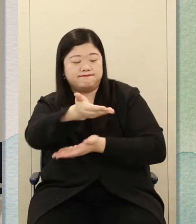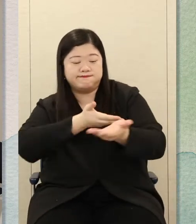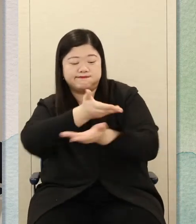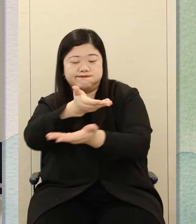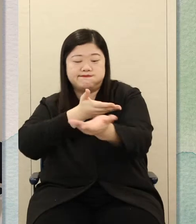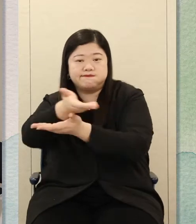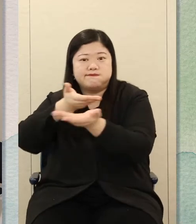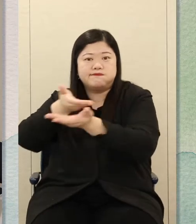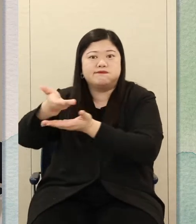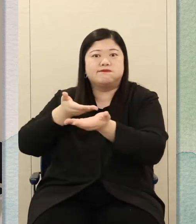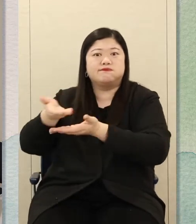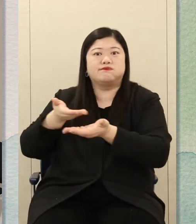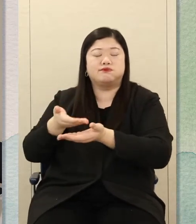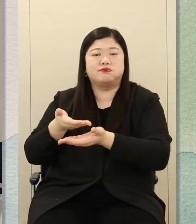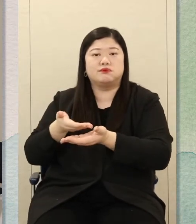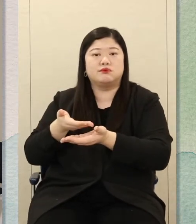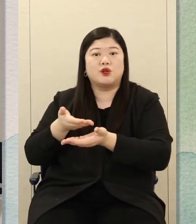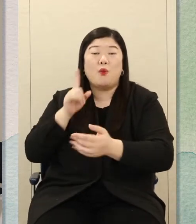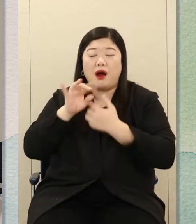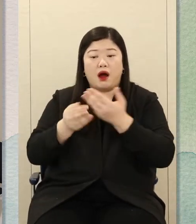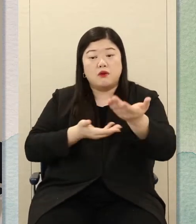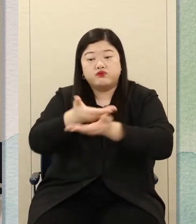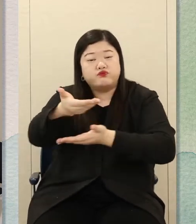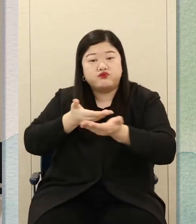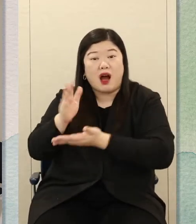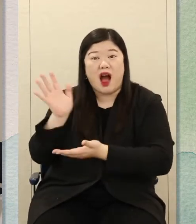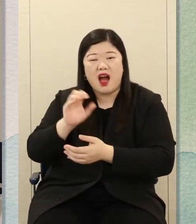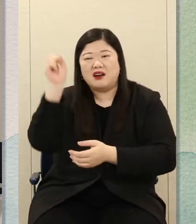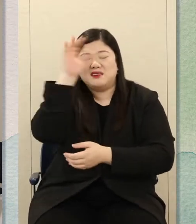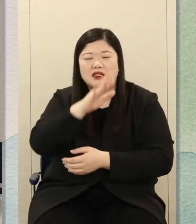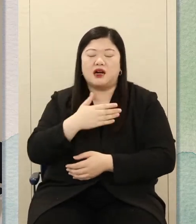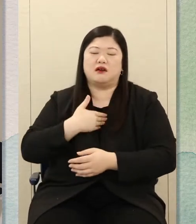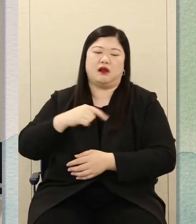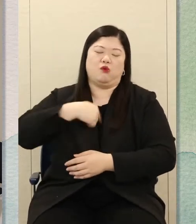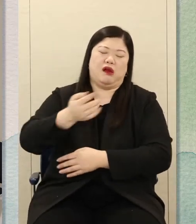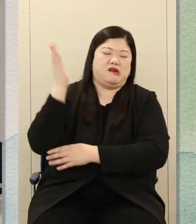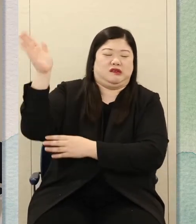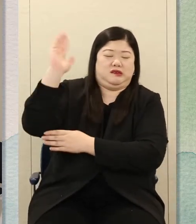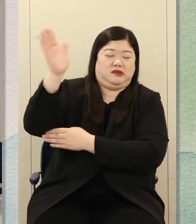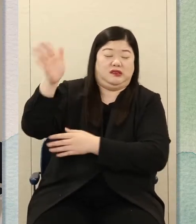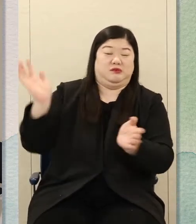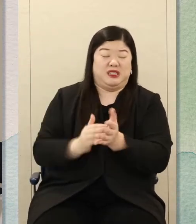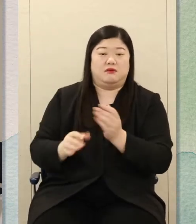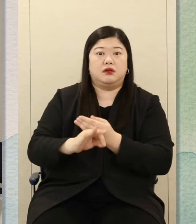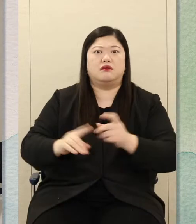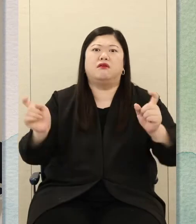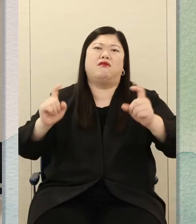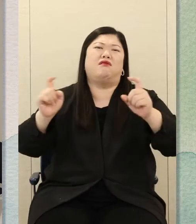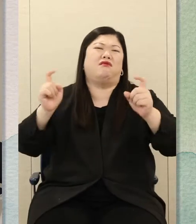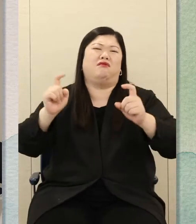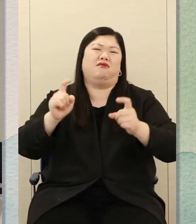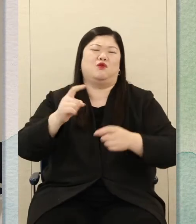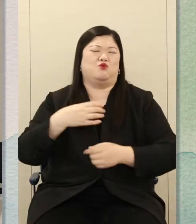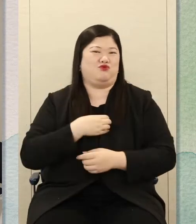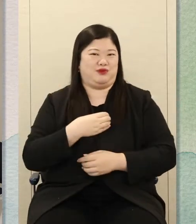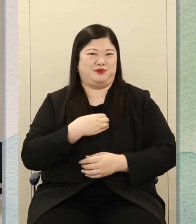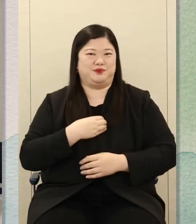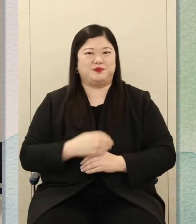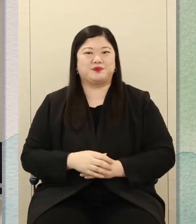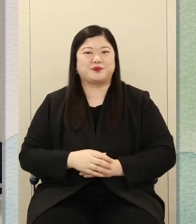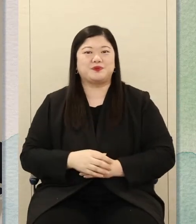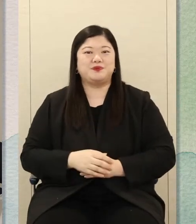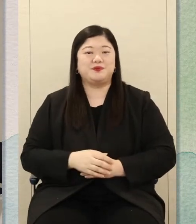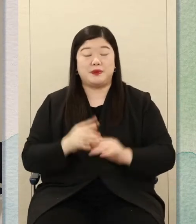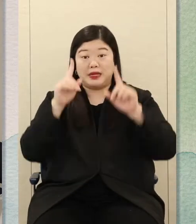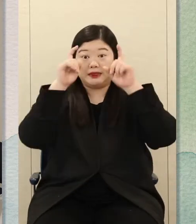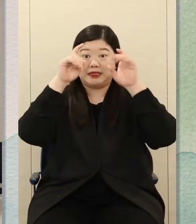그렇지 않으면 싸우게 되죠. 기본적으로. 자, 저쪽에 있는 분들은 원주의 그림책 연구회 선생님들이세요.